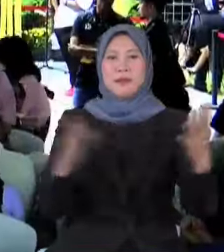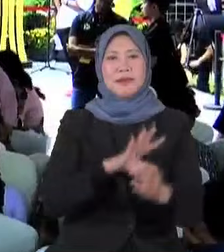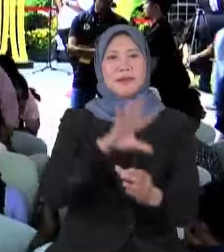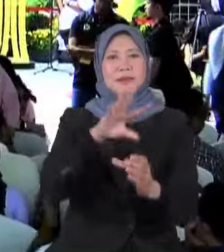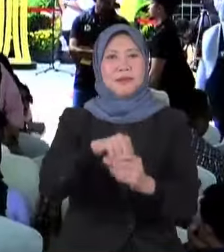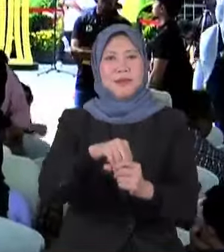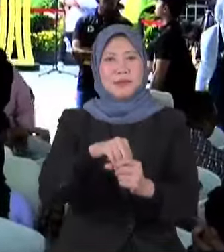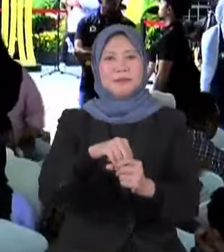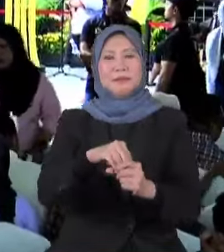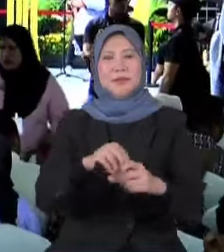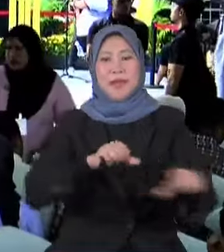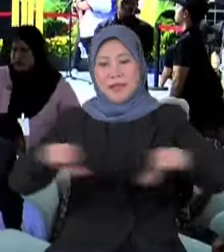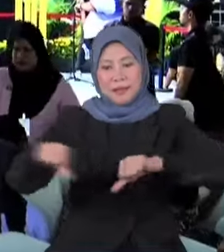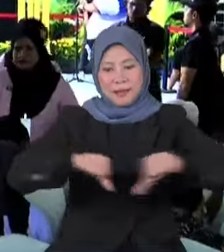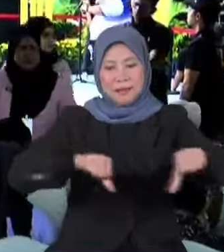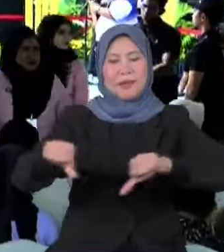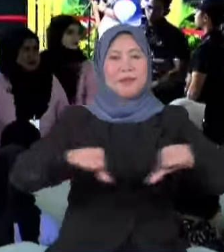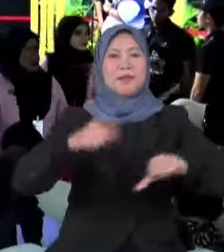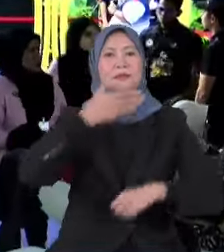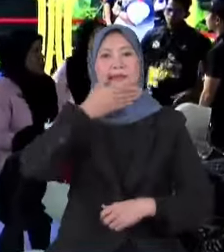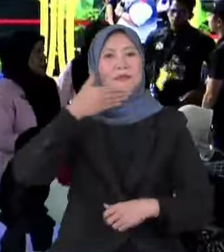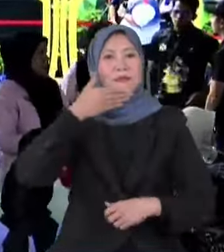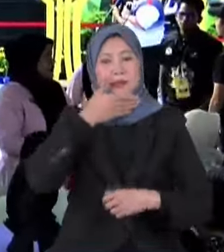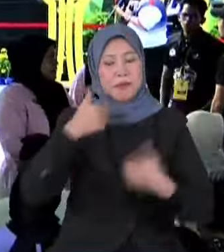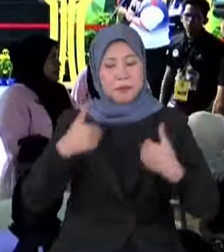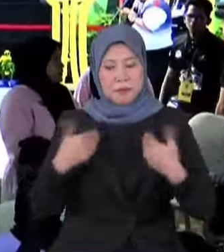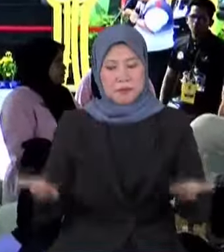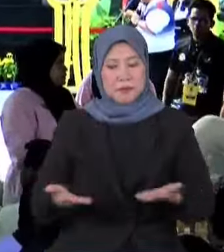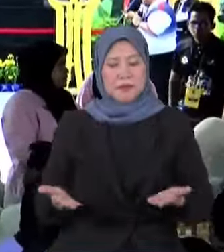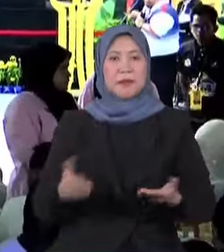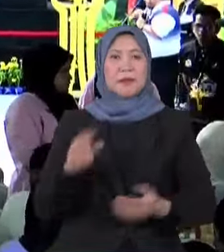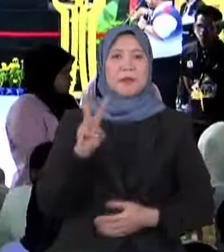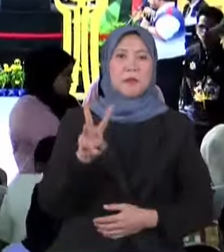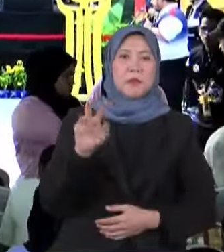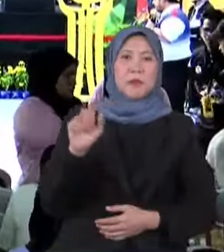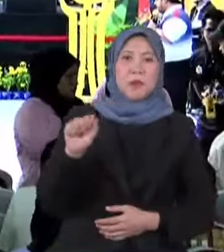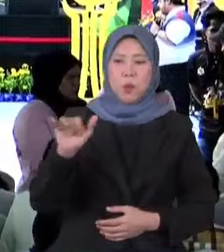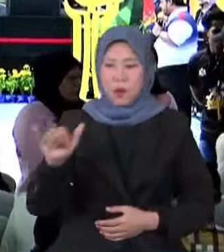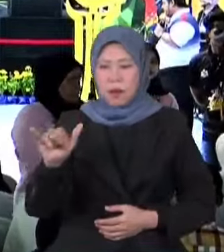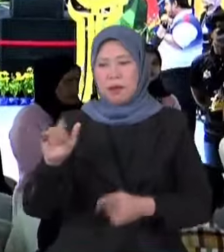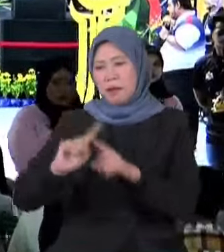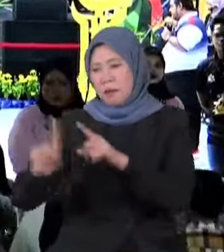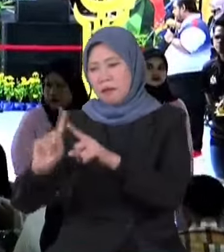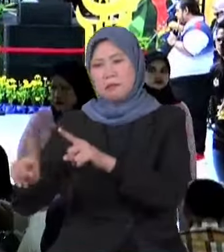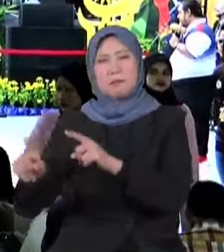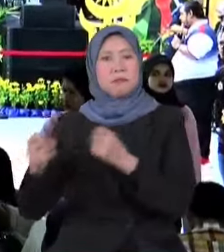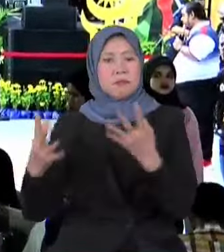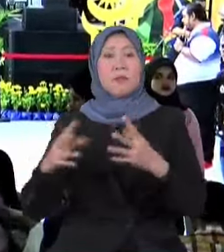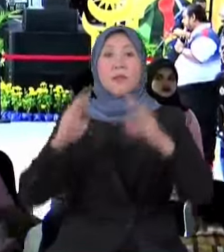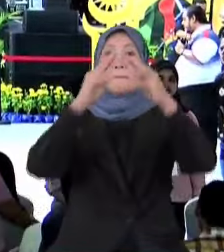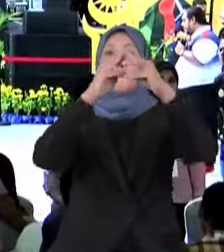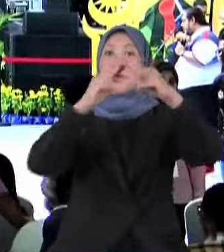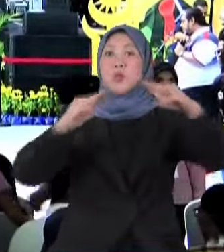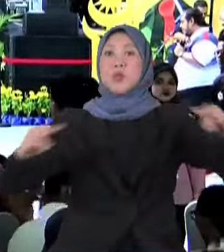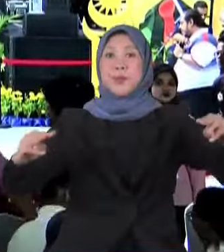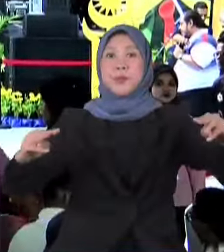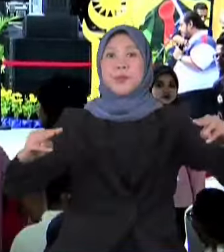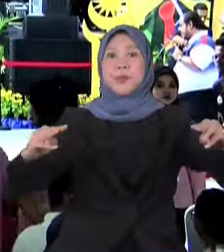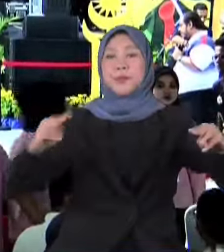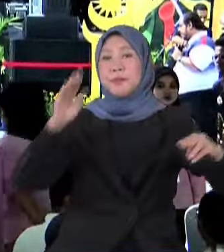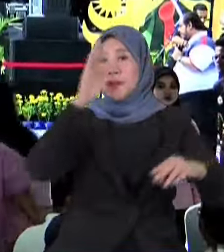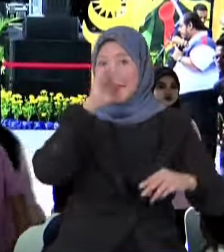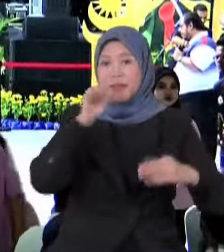dengan pergerakan belia. Kita ada World Youth Foundation dekat sini, kita ada WAY dekat sini dan Museum Belia Melaka dekat sini, Bandar